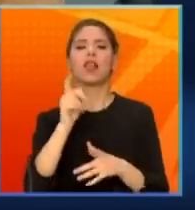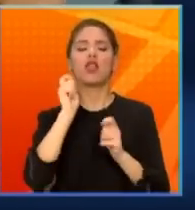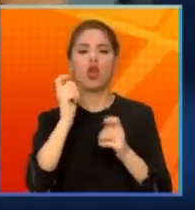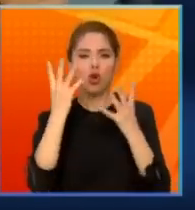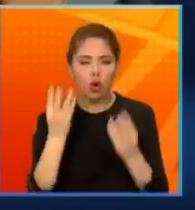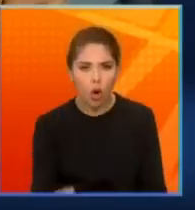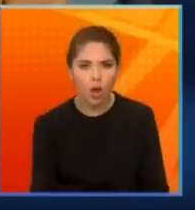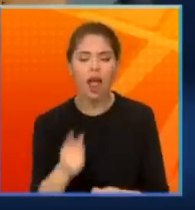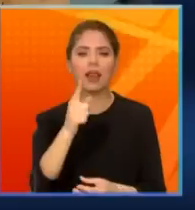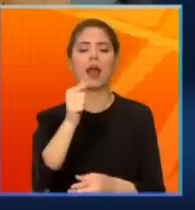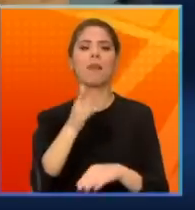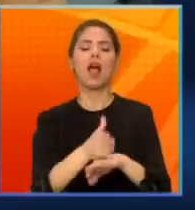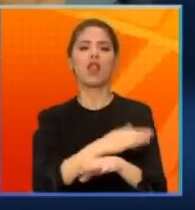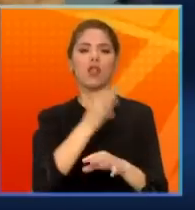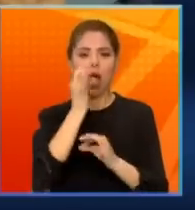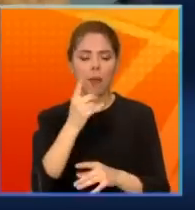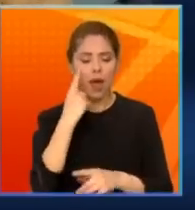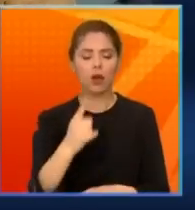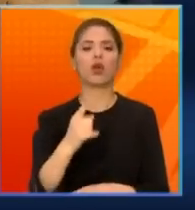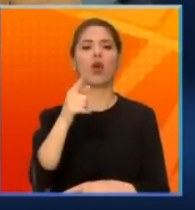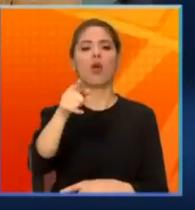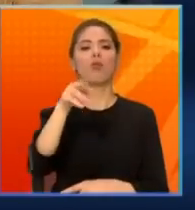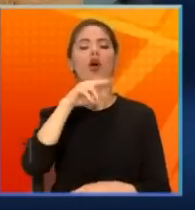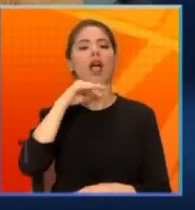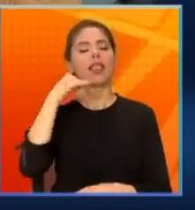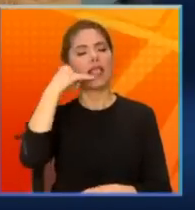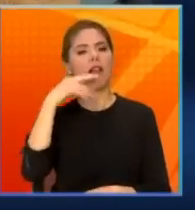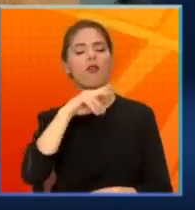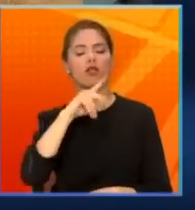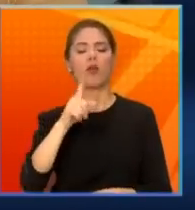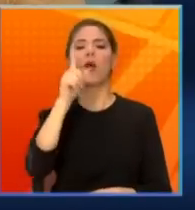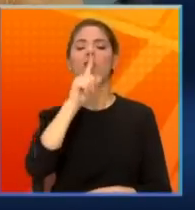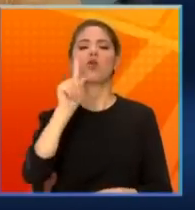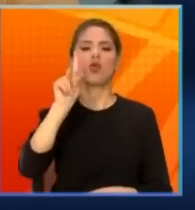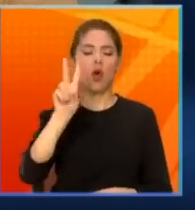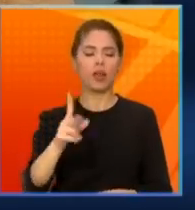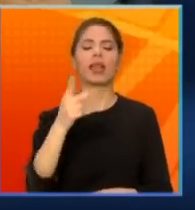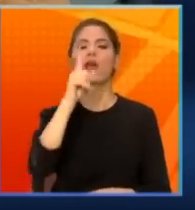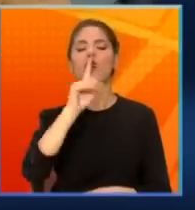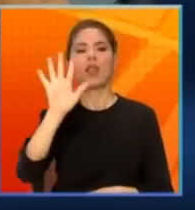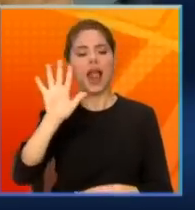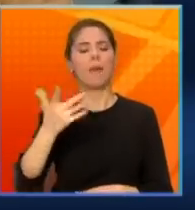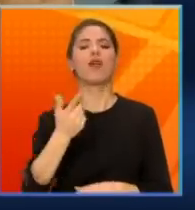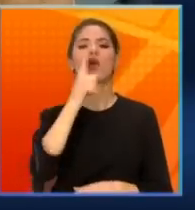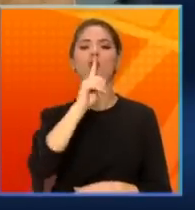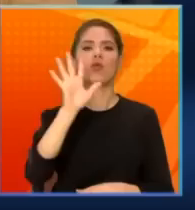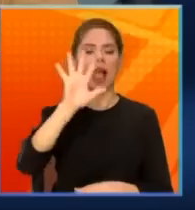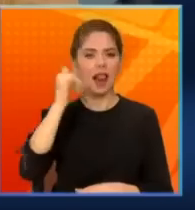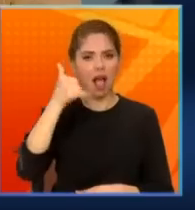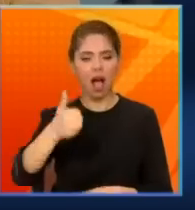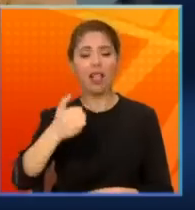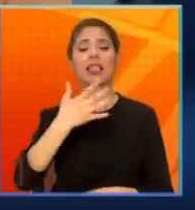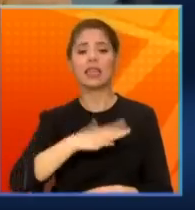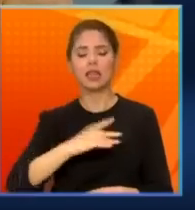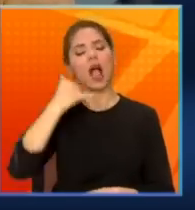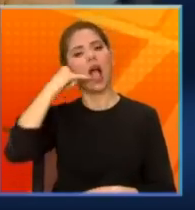olanlar, yine az önceki haberimizde yer alan numaraları arayarak, yani 155, 156, 112 hatları üzerinden taleplerini iletebilecekler